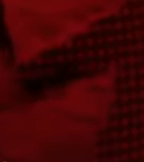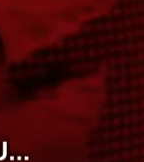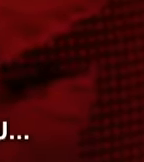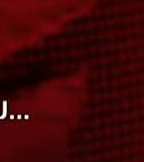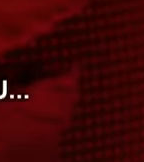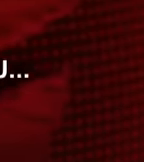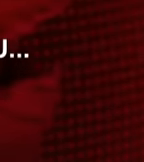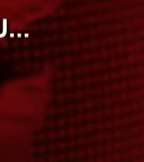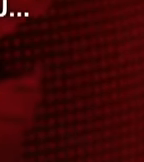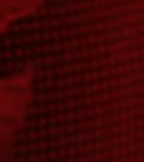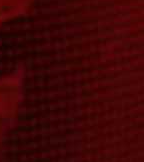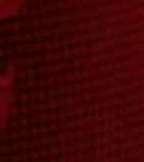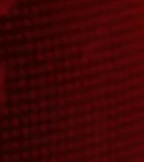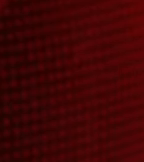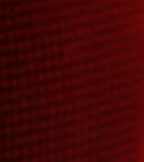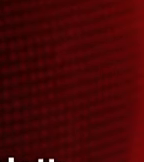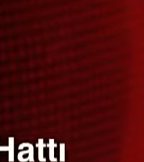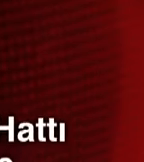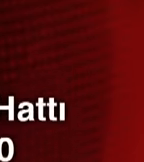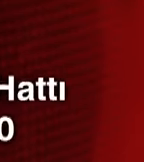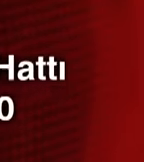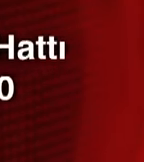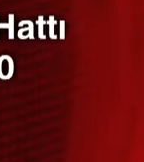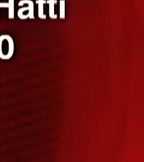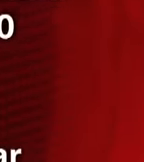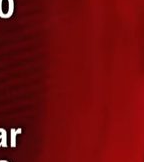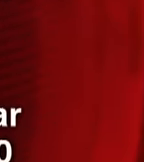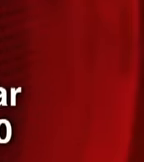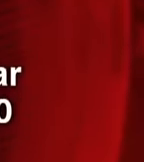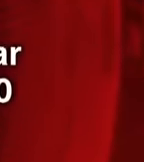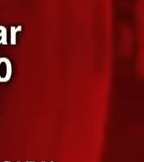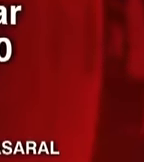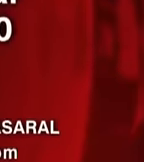her köşesi cennetim ezilir yanlar için